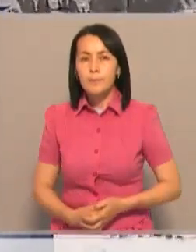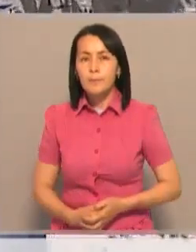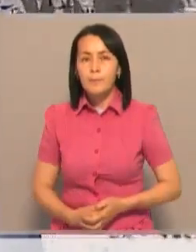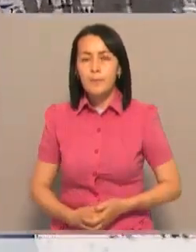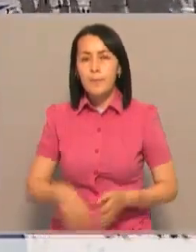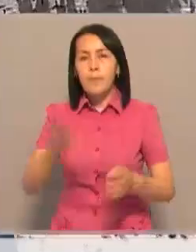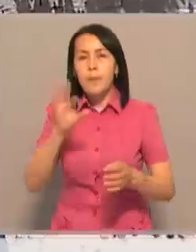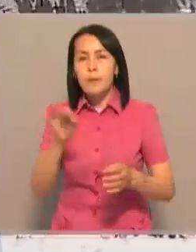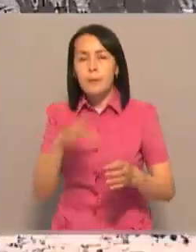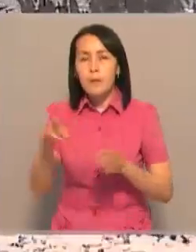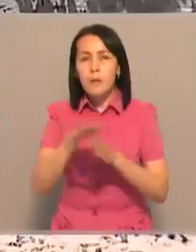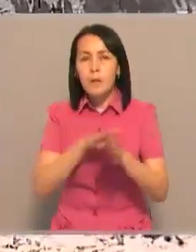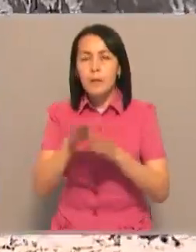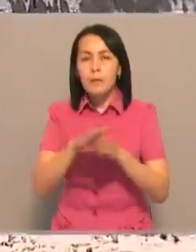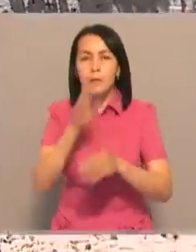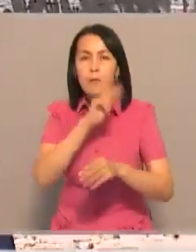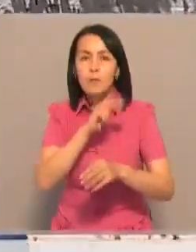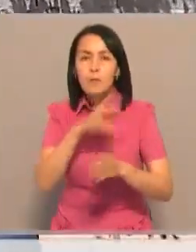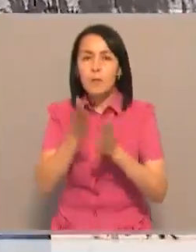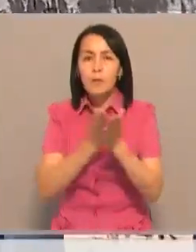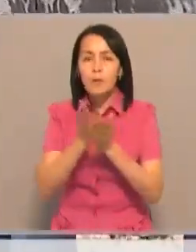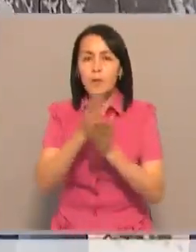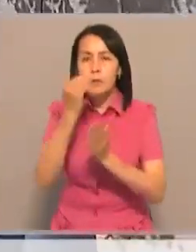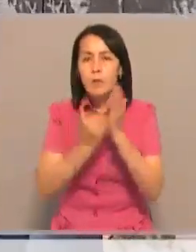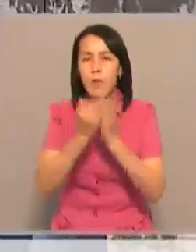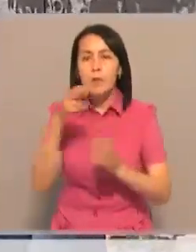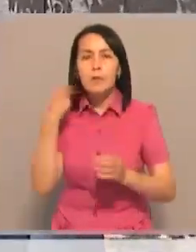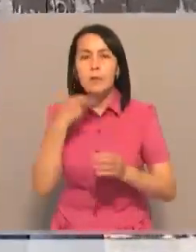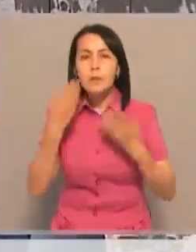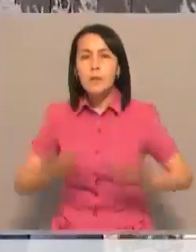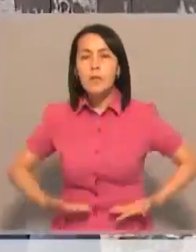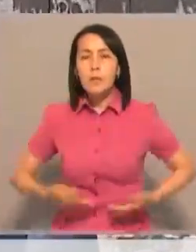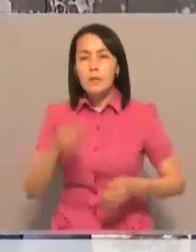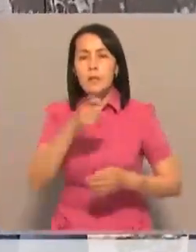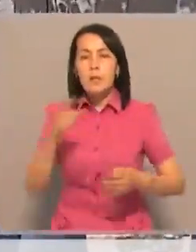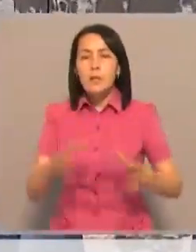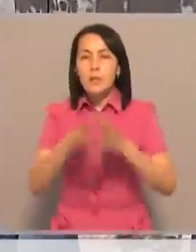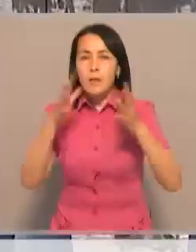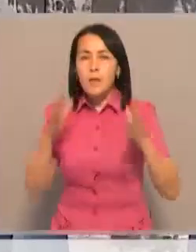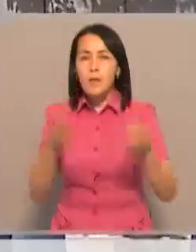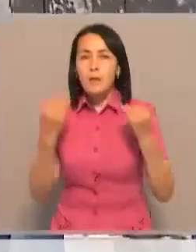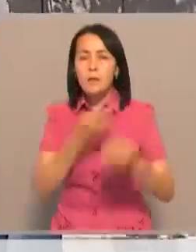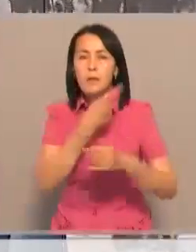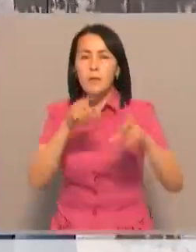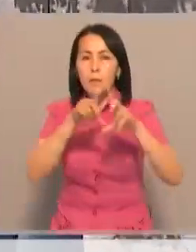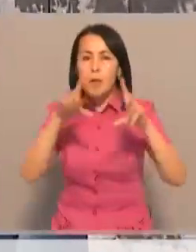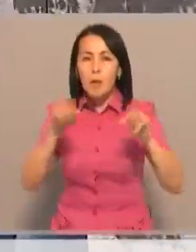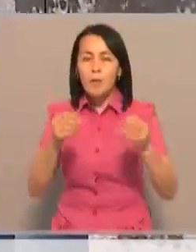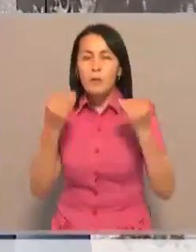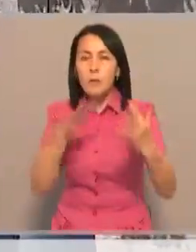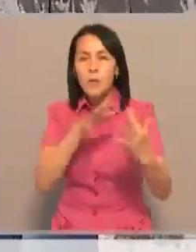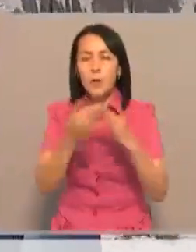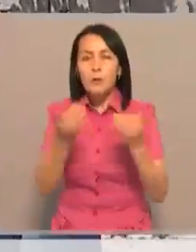В Рудобасенском районе проводится серьезная работа, направленная на повышение качества жизни населения. Расширяется и сеть медико-санитарных пунктов на